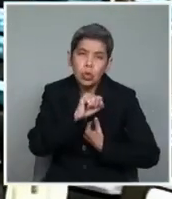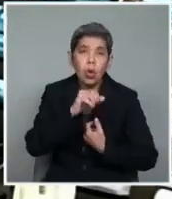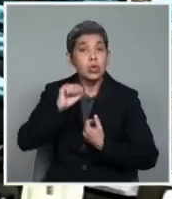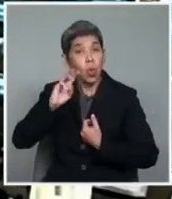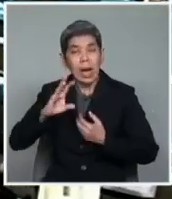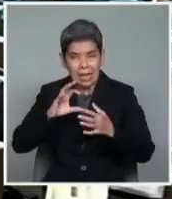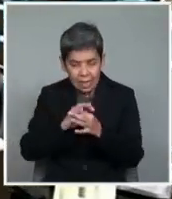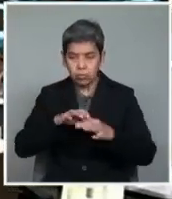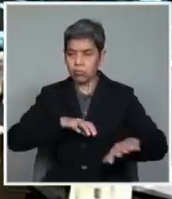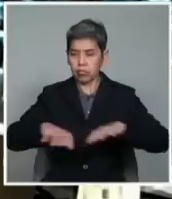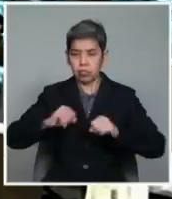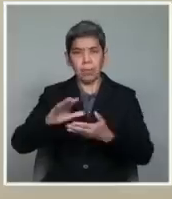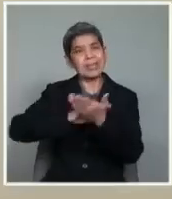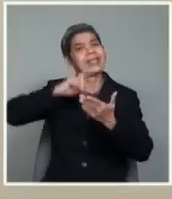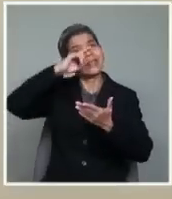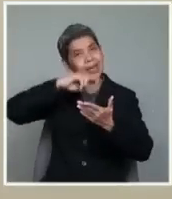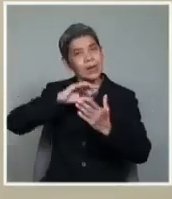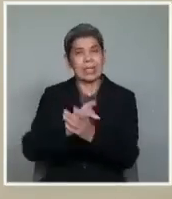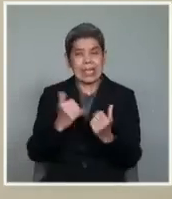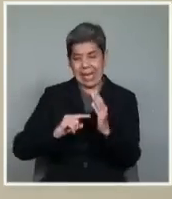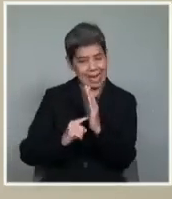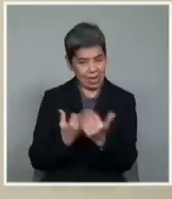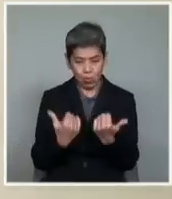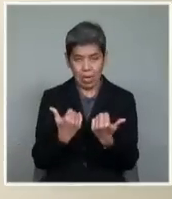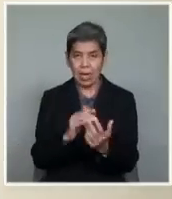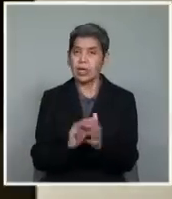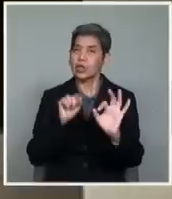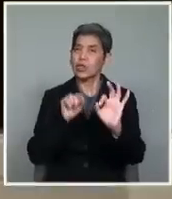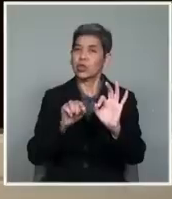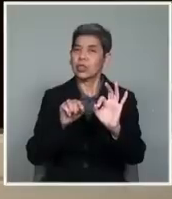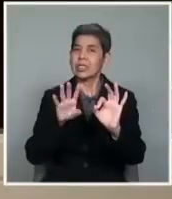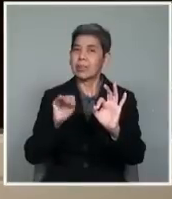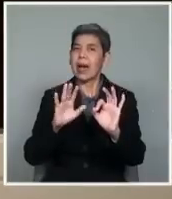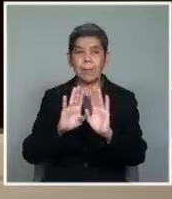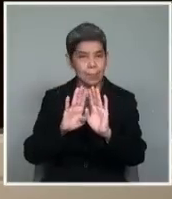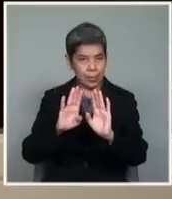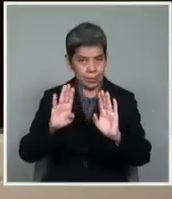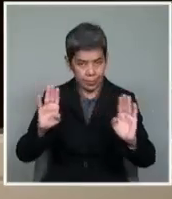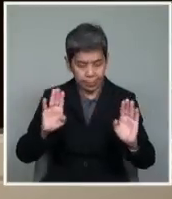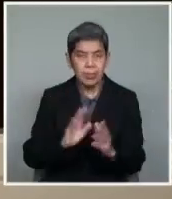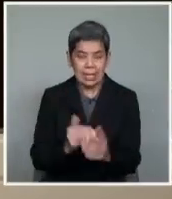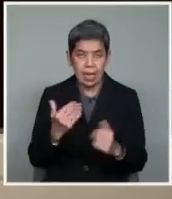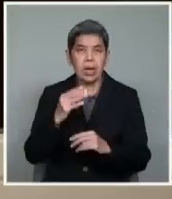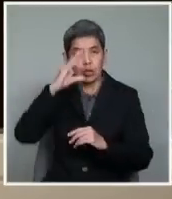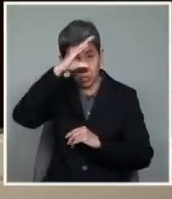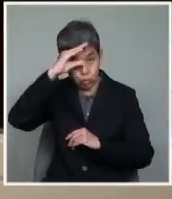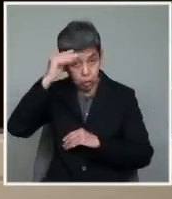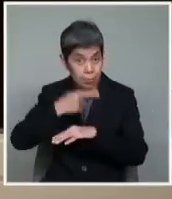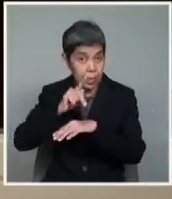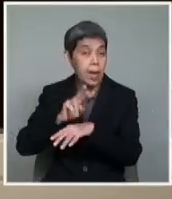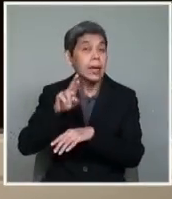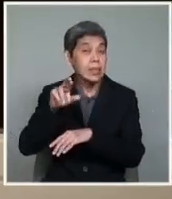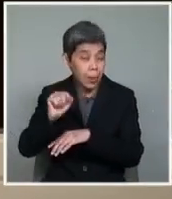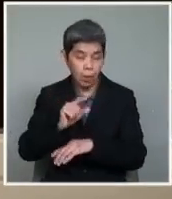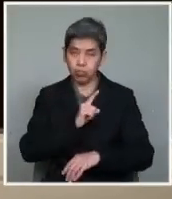กี่ยวกับการบริหารราชการแผ่นดินได้เริ่มขึ้นเมื่อเวลา 9:45 นาทีค่ะโดยมีนายชวนหลีกภัยประธานรัฐส